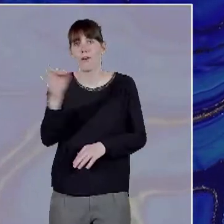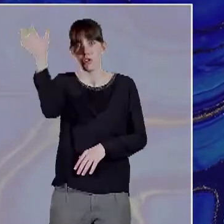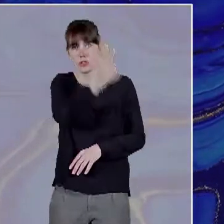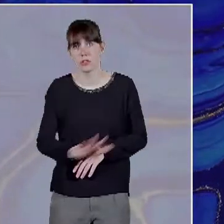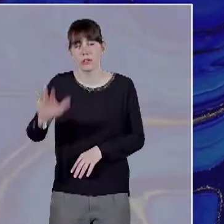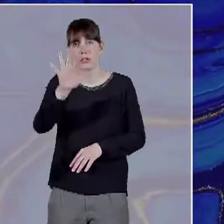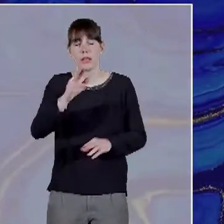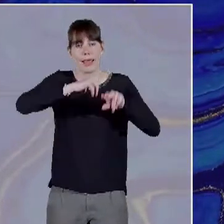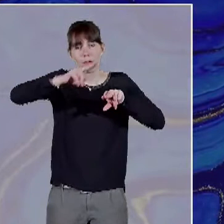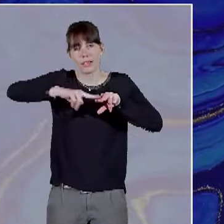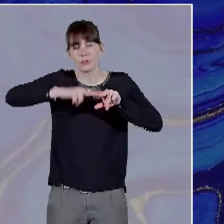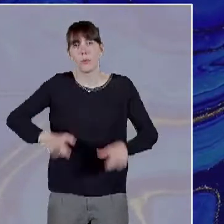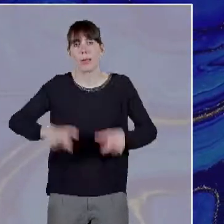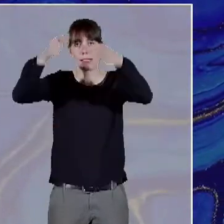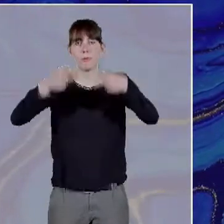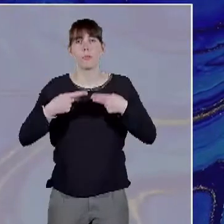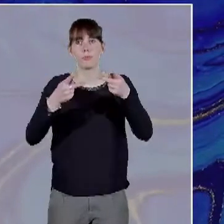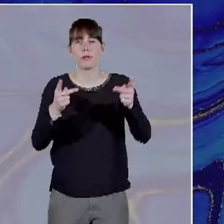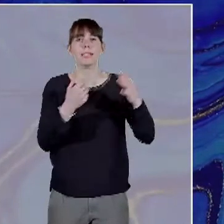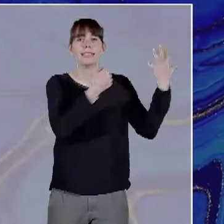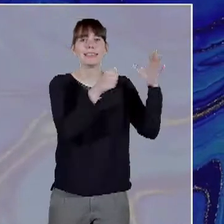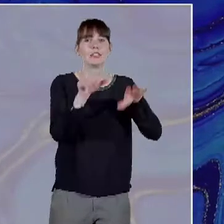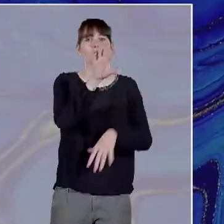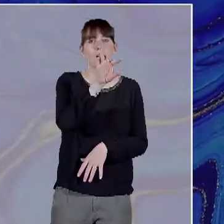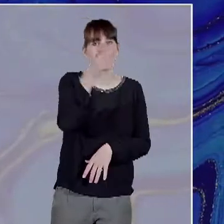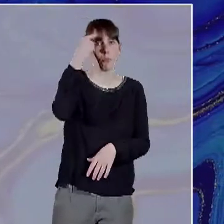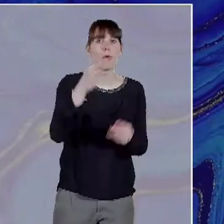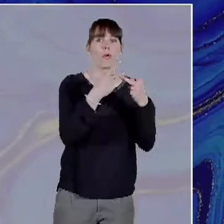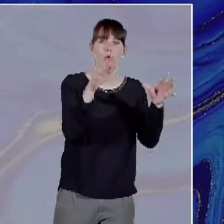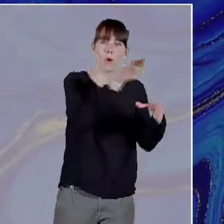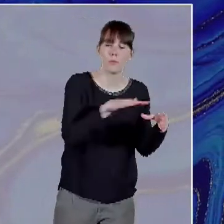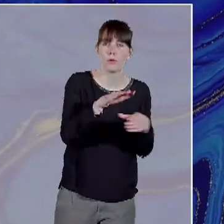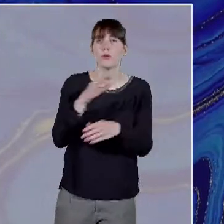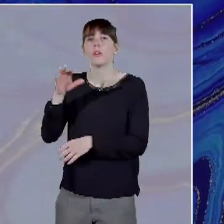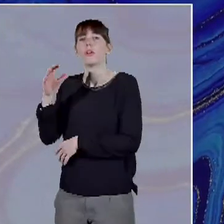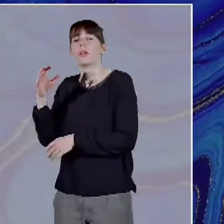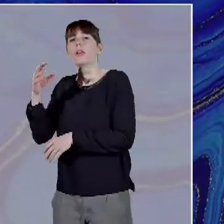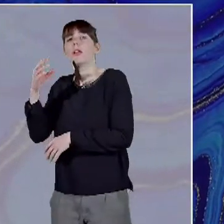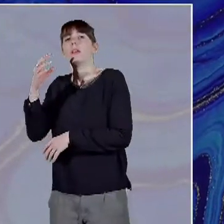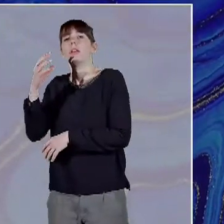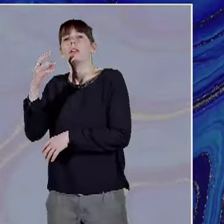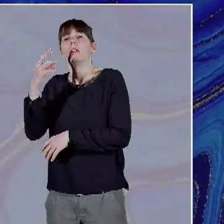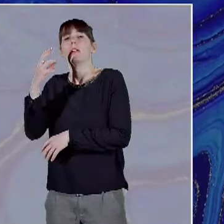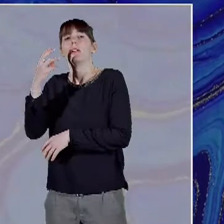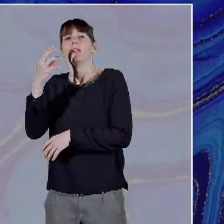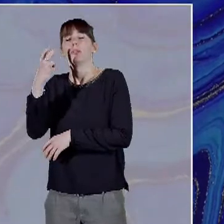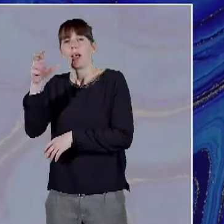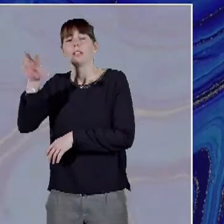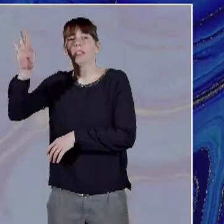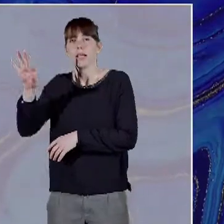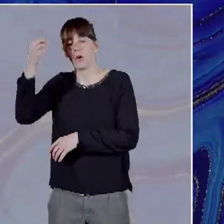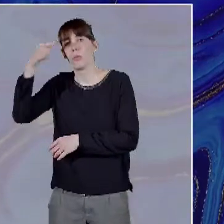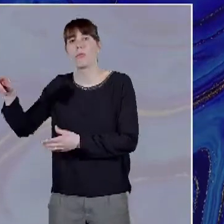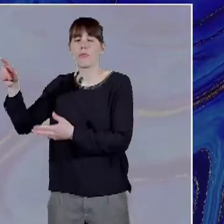bâtiments publics, 650 pour les communes, 300 pour les départements. Mais on voit, nous, à notre échelle, c'est clairement très insuffisant. Ce